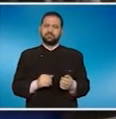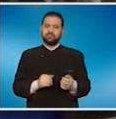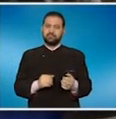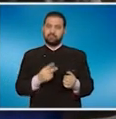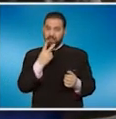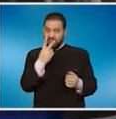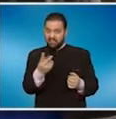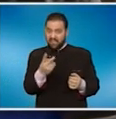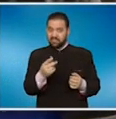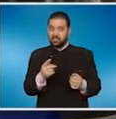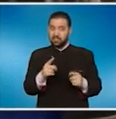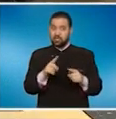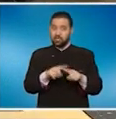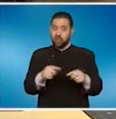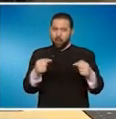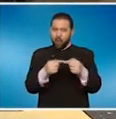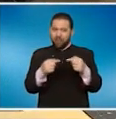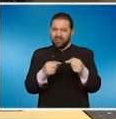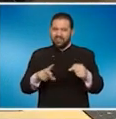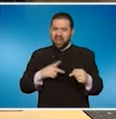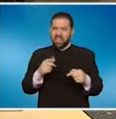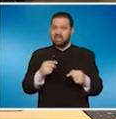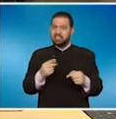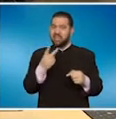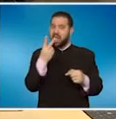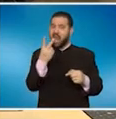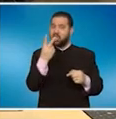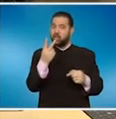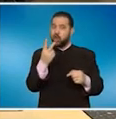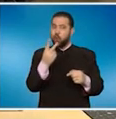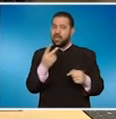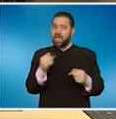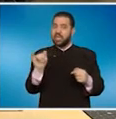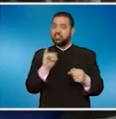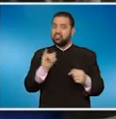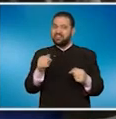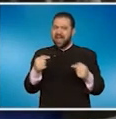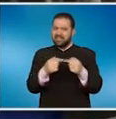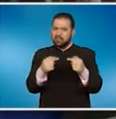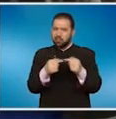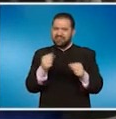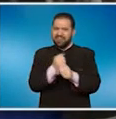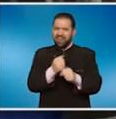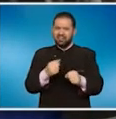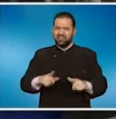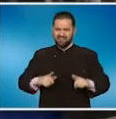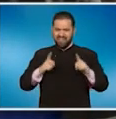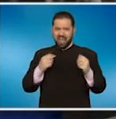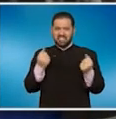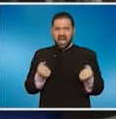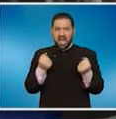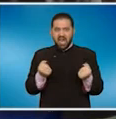serios. Și vezi ce împotrivire este în cazul celor de-al doilea. Că cineva se împotrivește, le face viața foarte